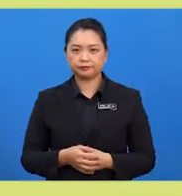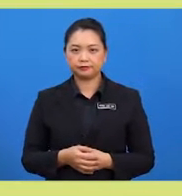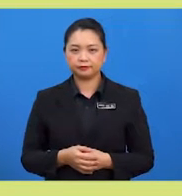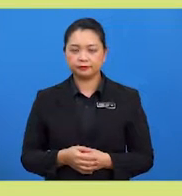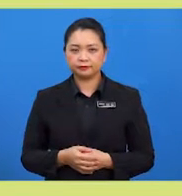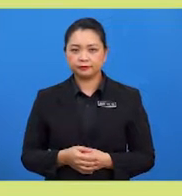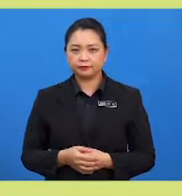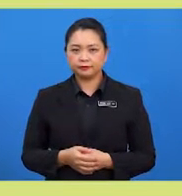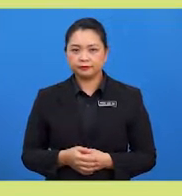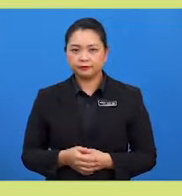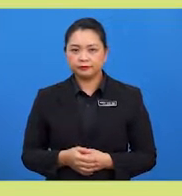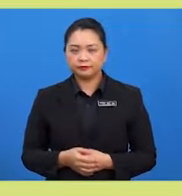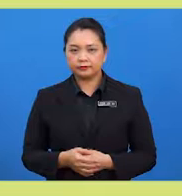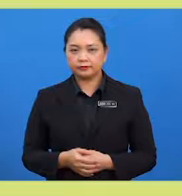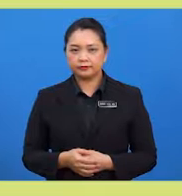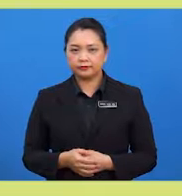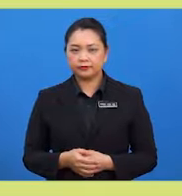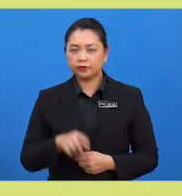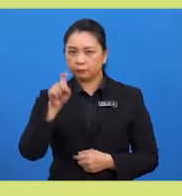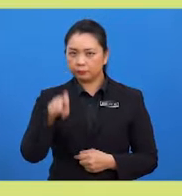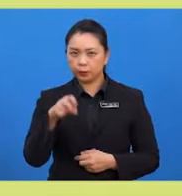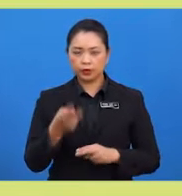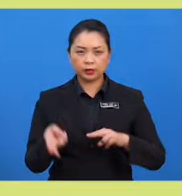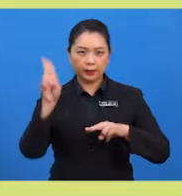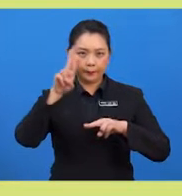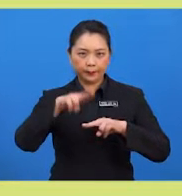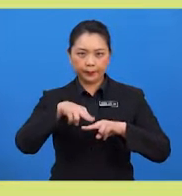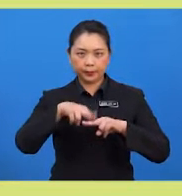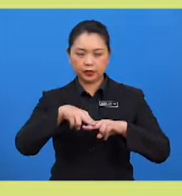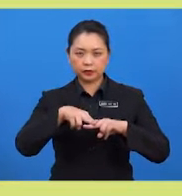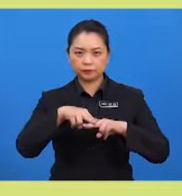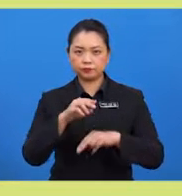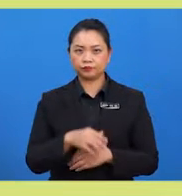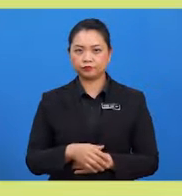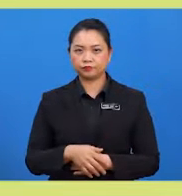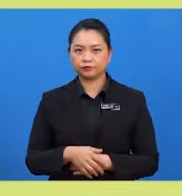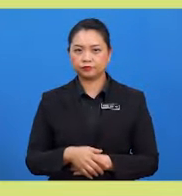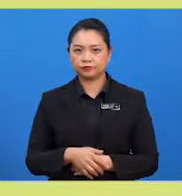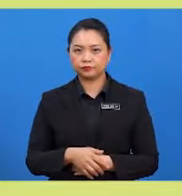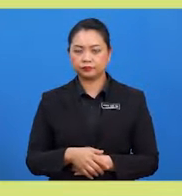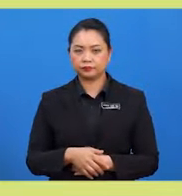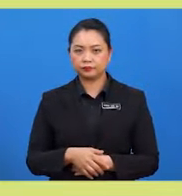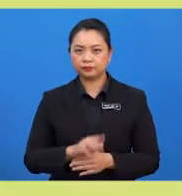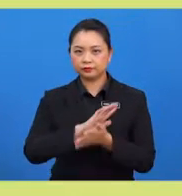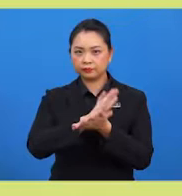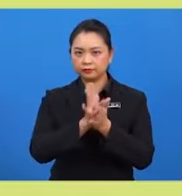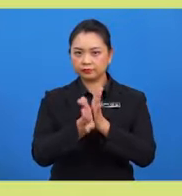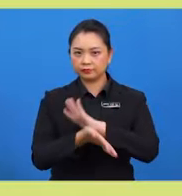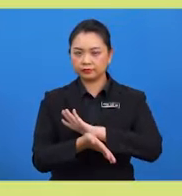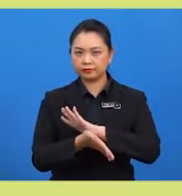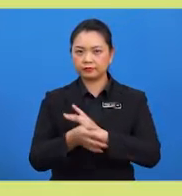terima RM1,400 ini perlu ditambah dengan komisen RM1,600.